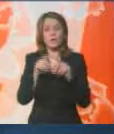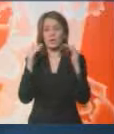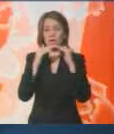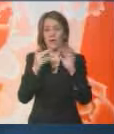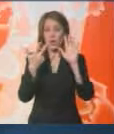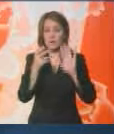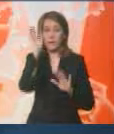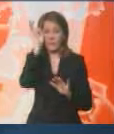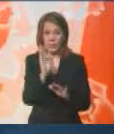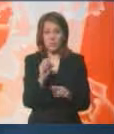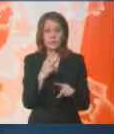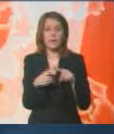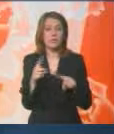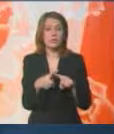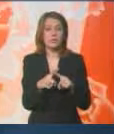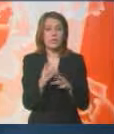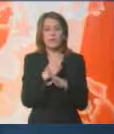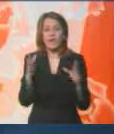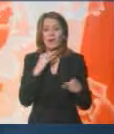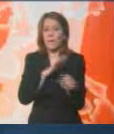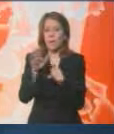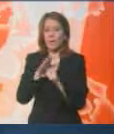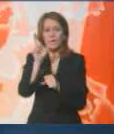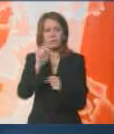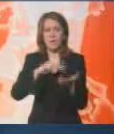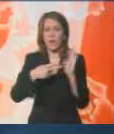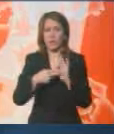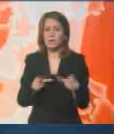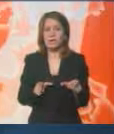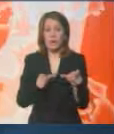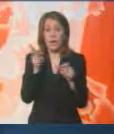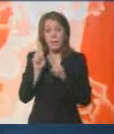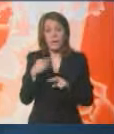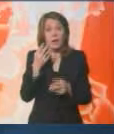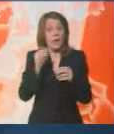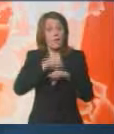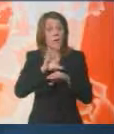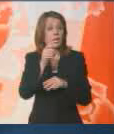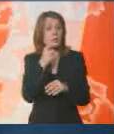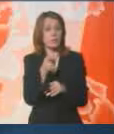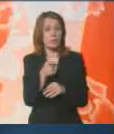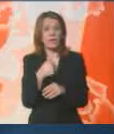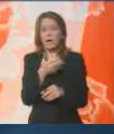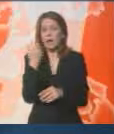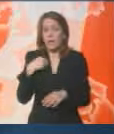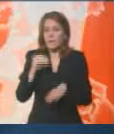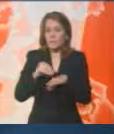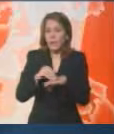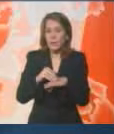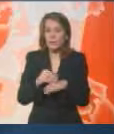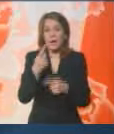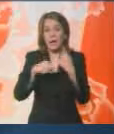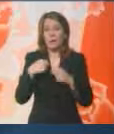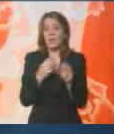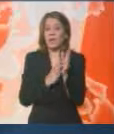od 8% zbog velikog protivljenja određenih političkih stranaka. Pa imate li neke informacije o tom? Pa nemamo, ali